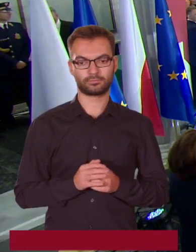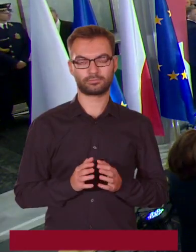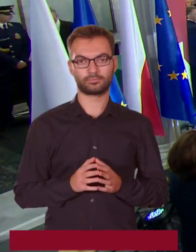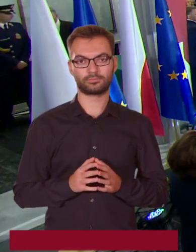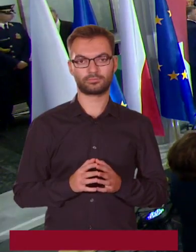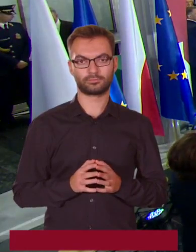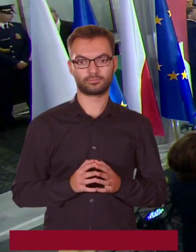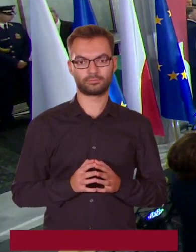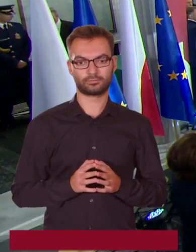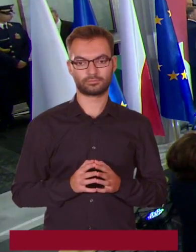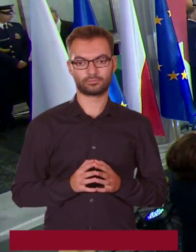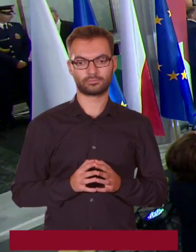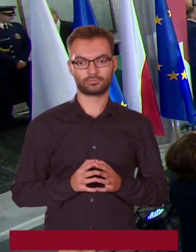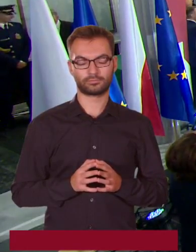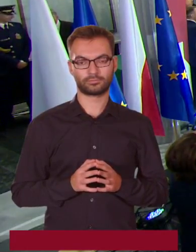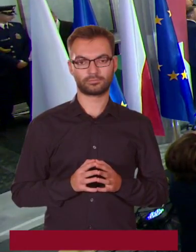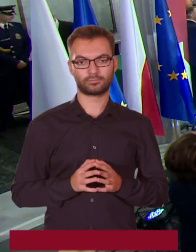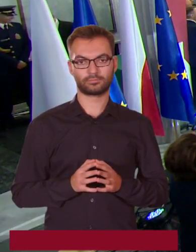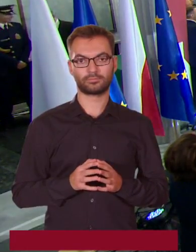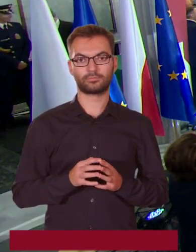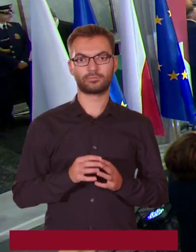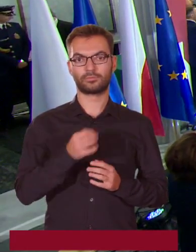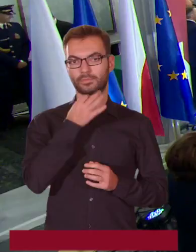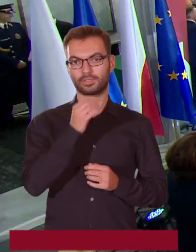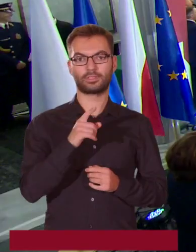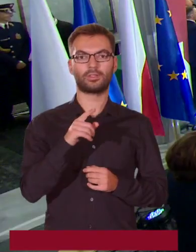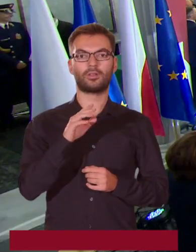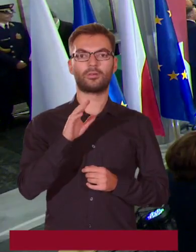Czy pan poseł Borys Piotr Budka jest na sali?